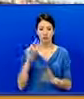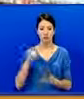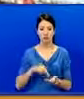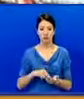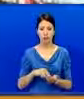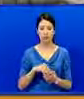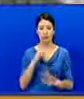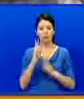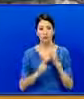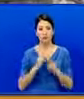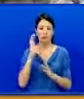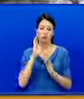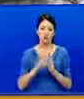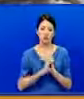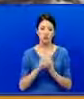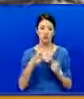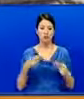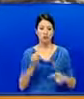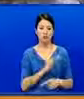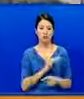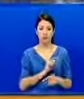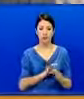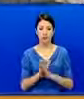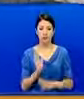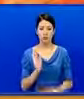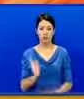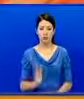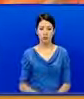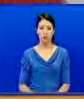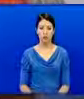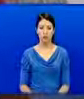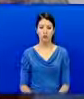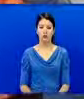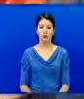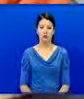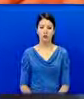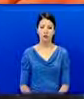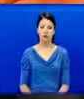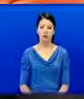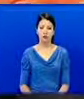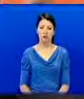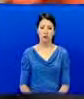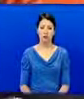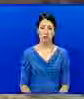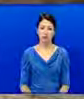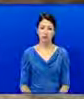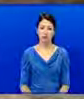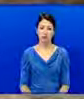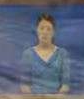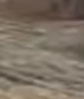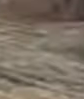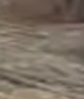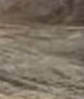ұсыныс пікірлер бойынша жұмыс жүргізілетінін тілге тиек етті. Арыс қаласынан Арайлым Байзақова, Бағлан Байзақов, Олжас Байтуов, оңтүстік ақпарат.